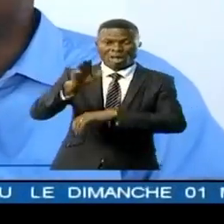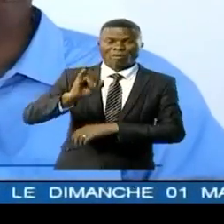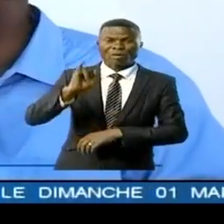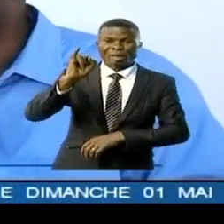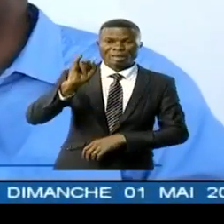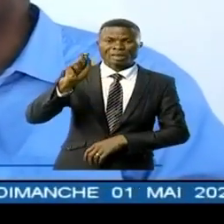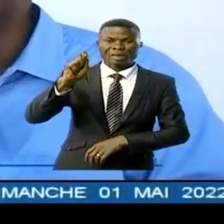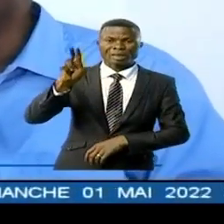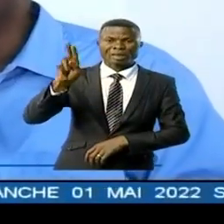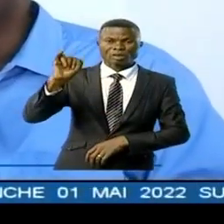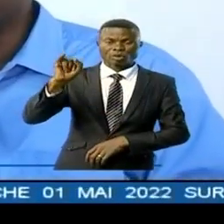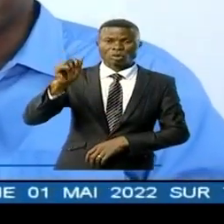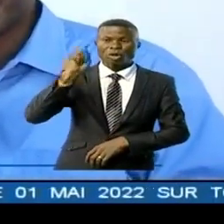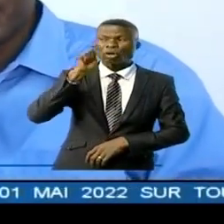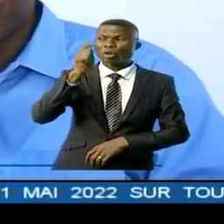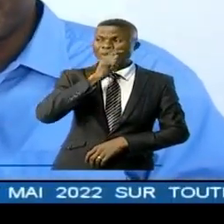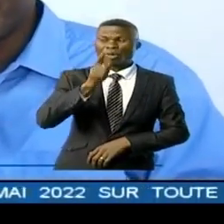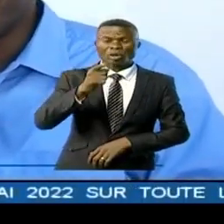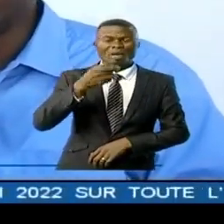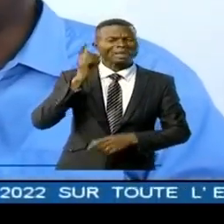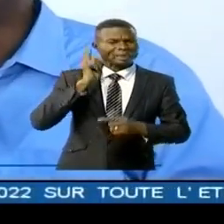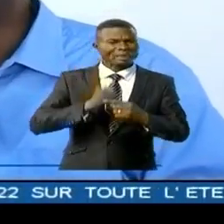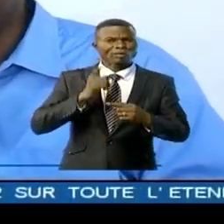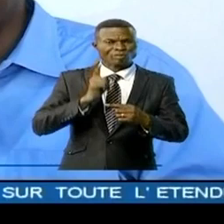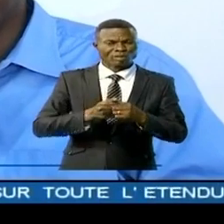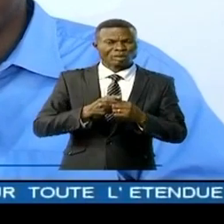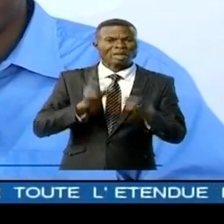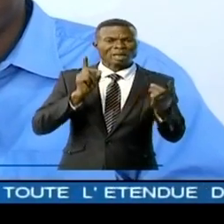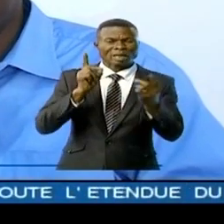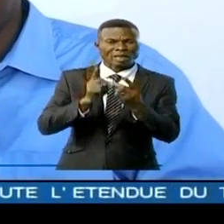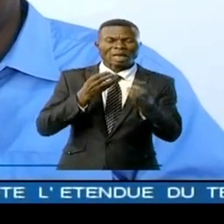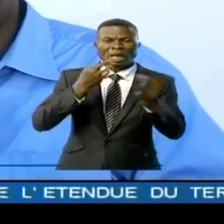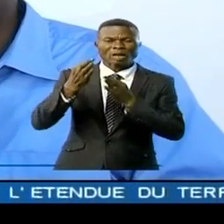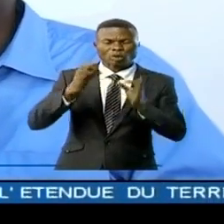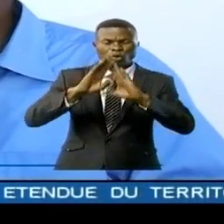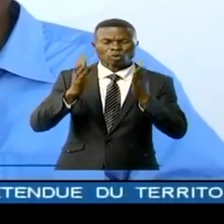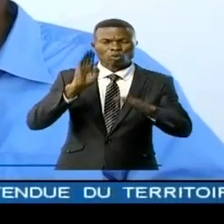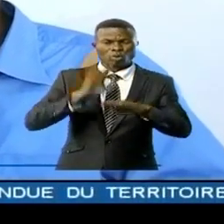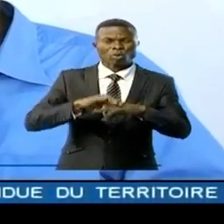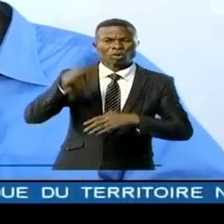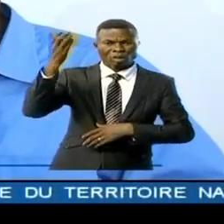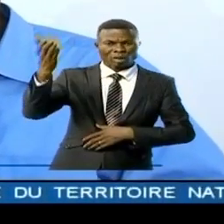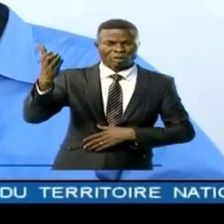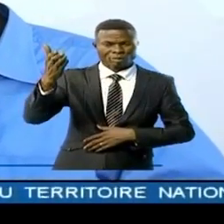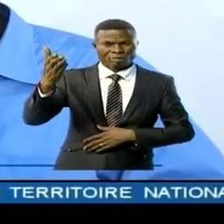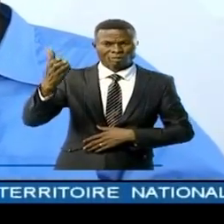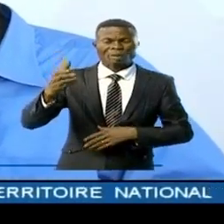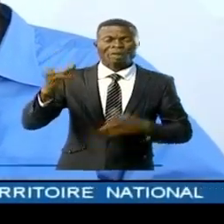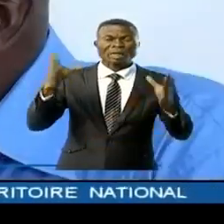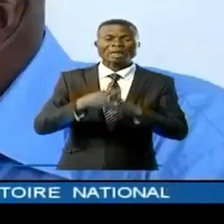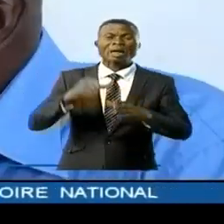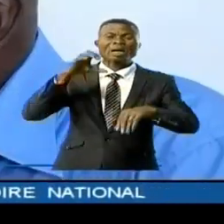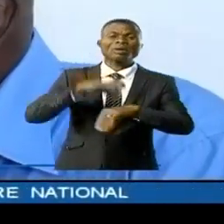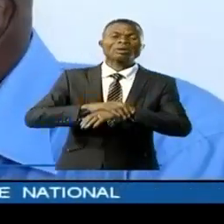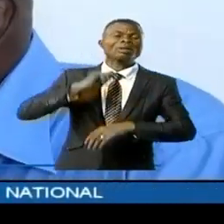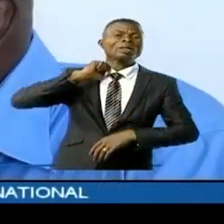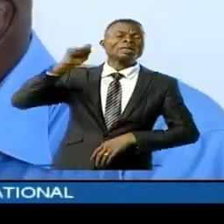thomas lubanga a eu des difficultés pour l atc qu'ils ont enduré pendant leur captivité